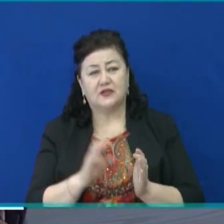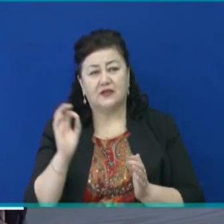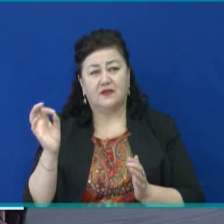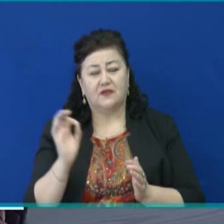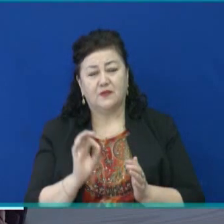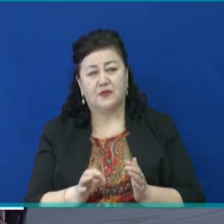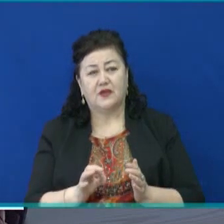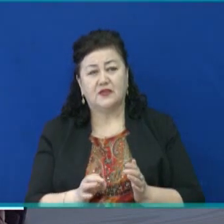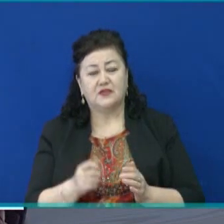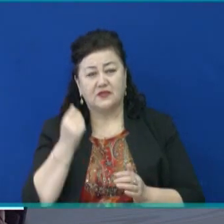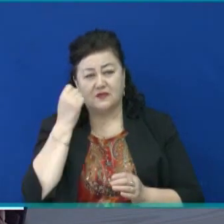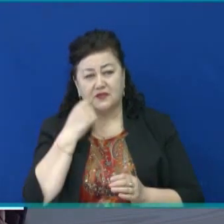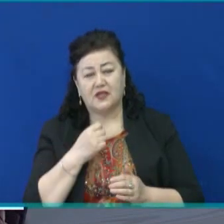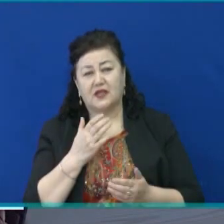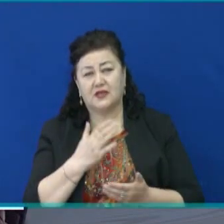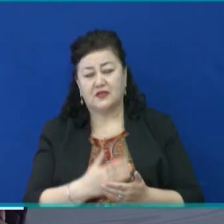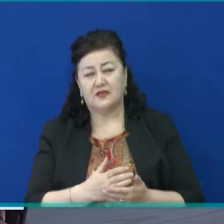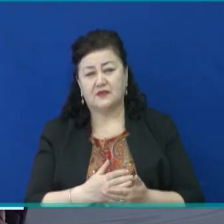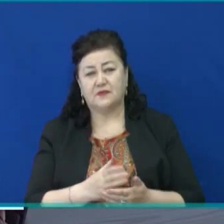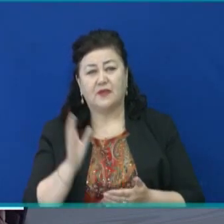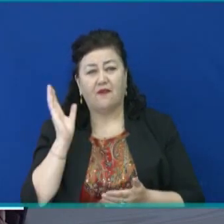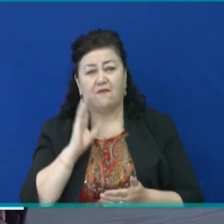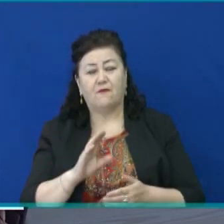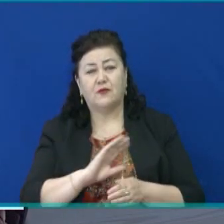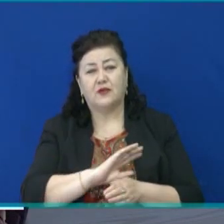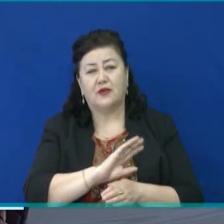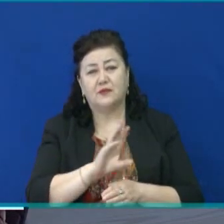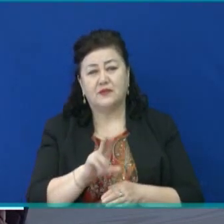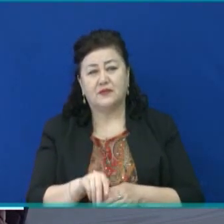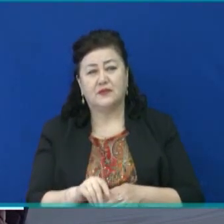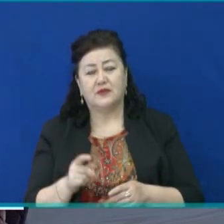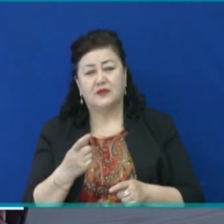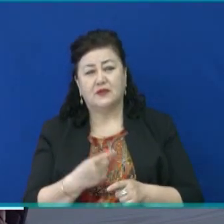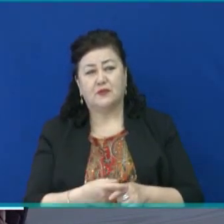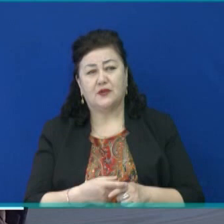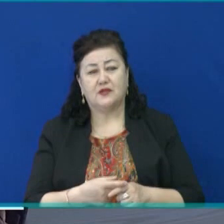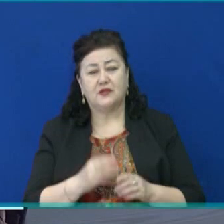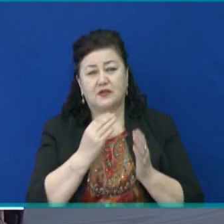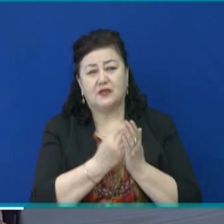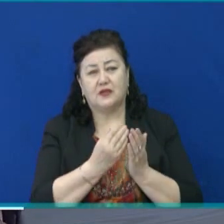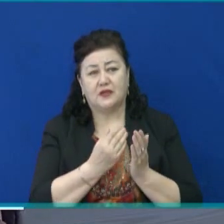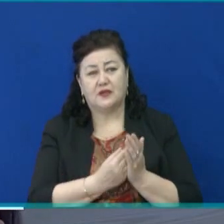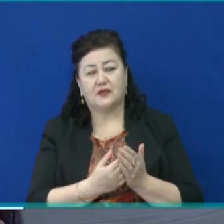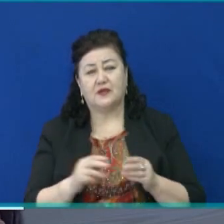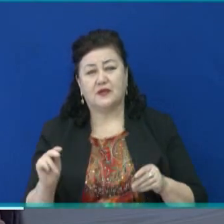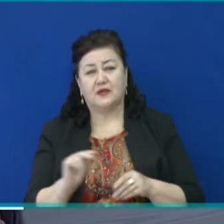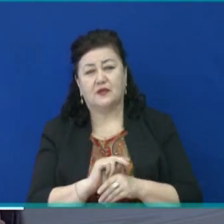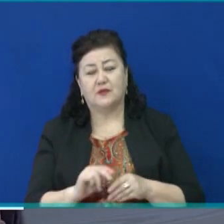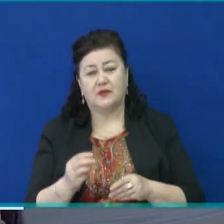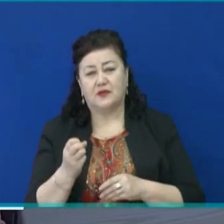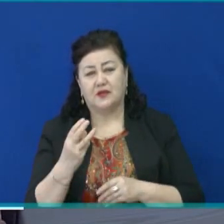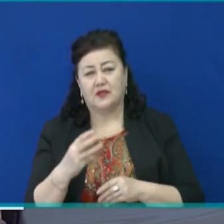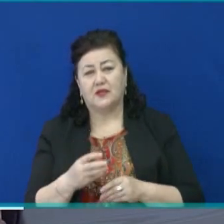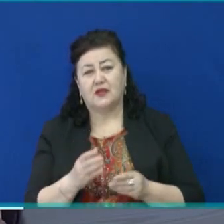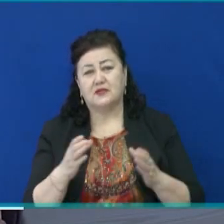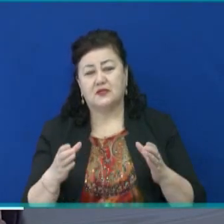69%. По водоснабжению в дополнительной инвестпрограмме предусматривается текущий ремонт 13 участков